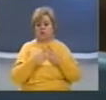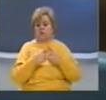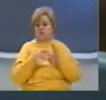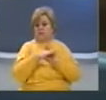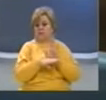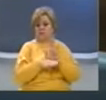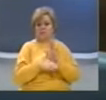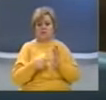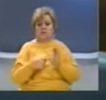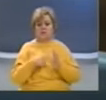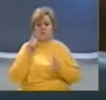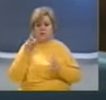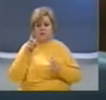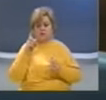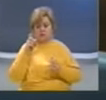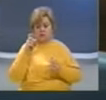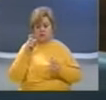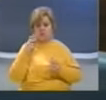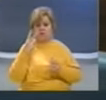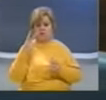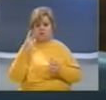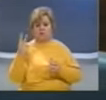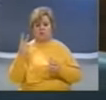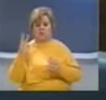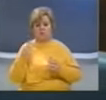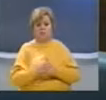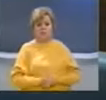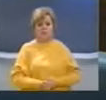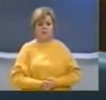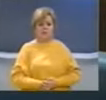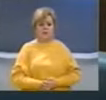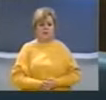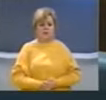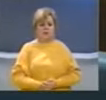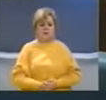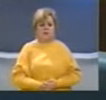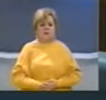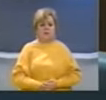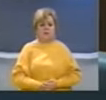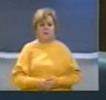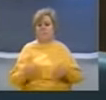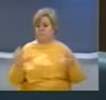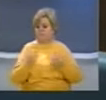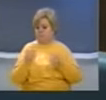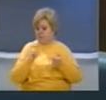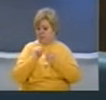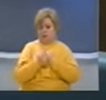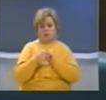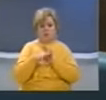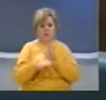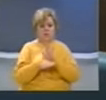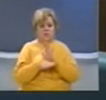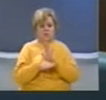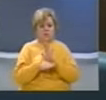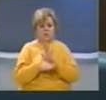me nenin 122 kushtetues dhe me ligjin për minierat dhe mineralet. Pse duhet edhe ndryshime tjera të ligjit për